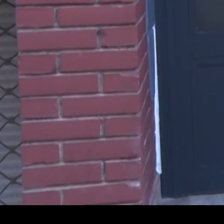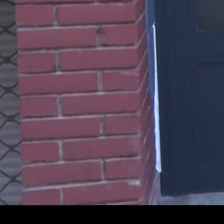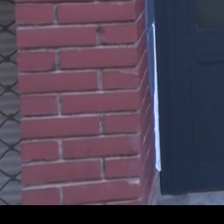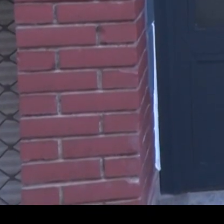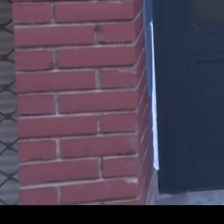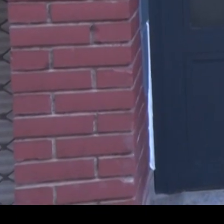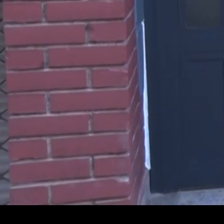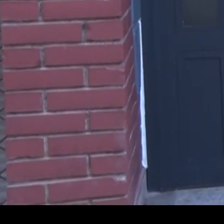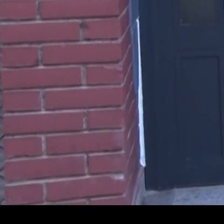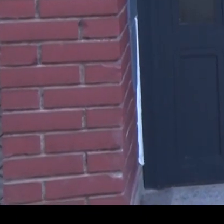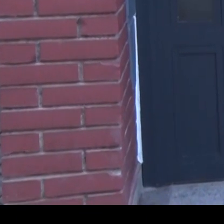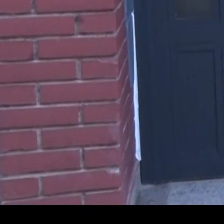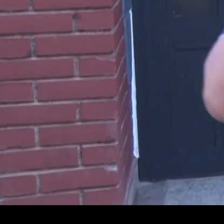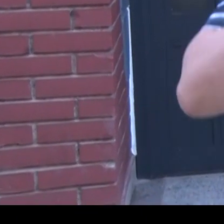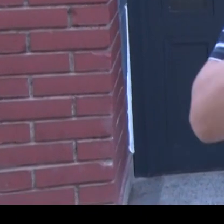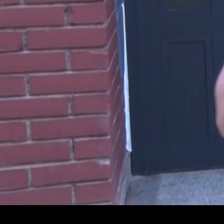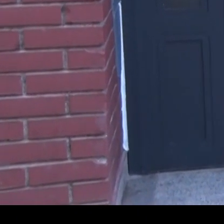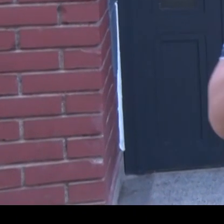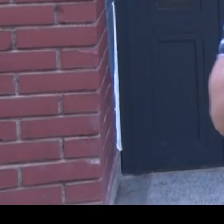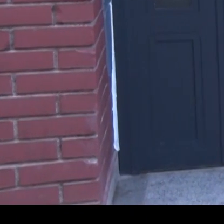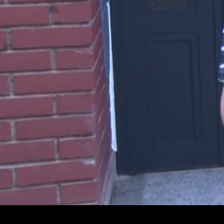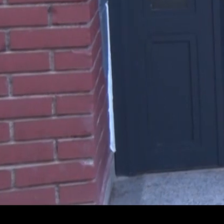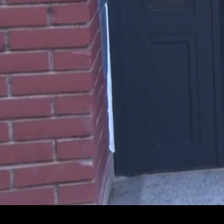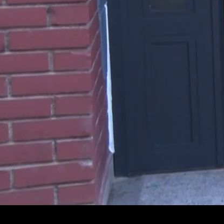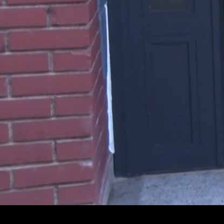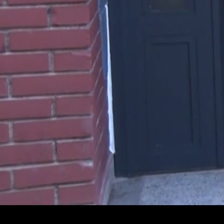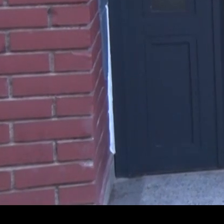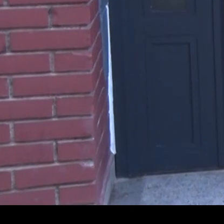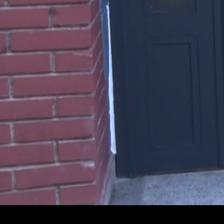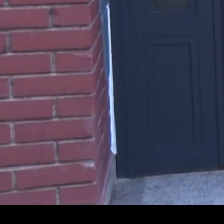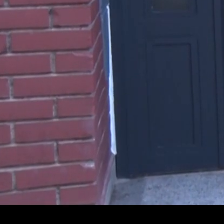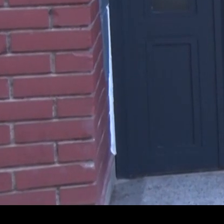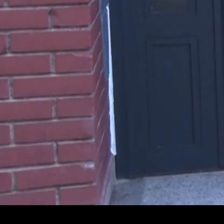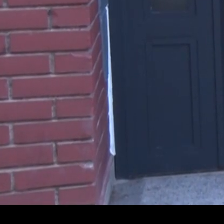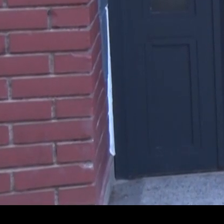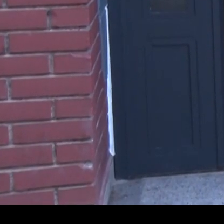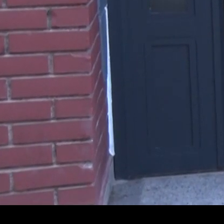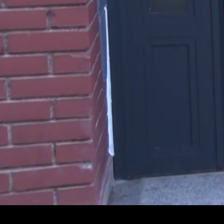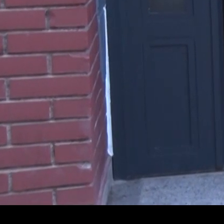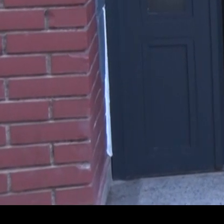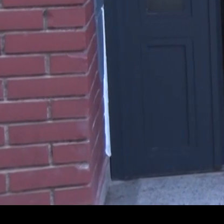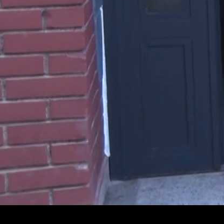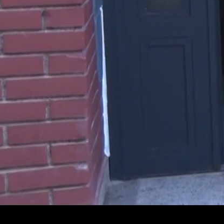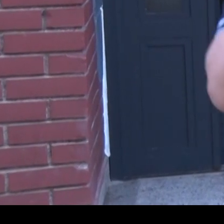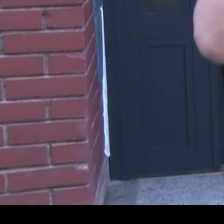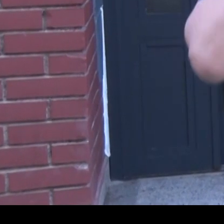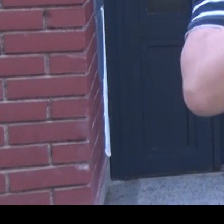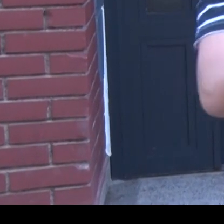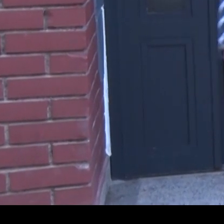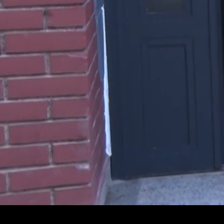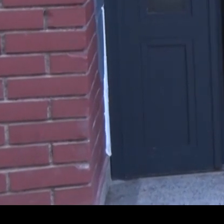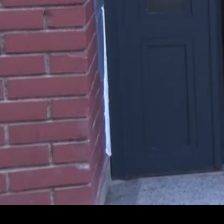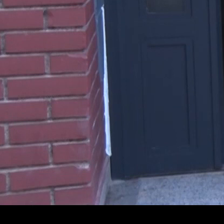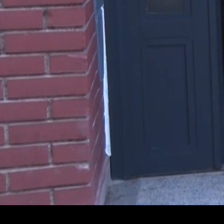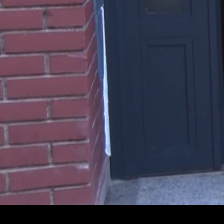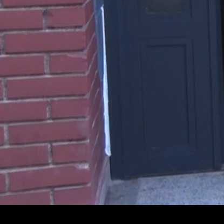shumisën, pa pas një interpret, një dimës ofër? Po, Po, po, se diskriminu mi më shumë, se jem